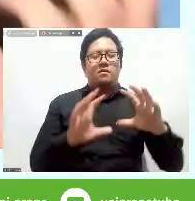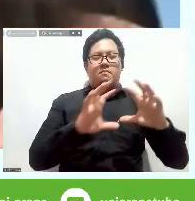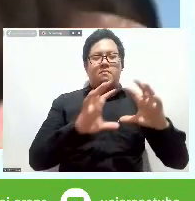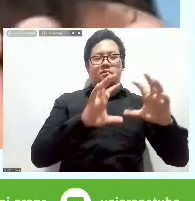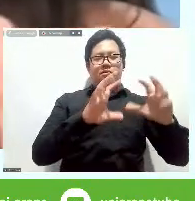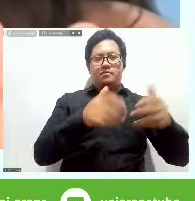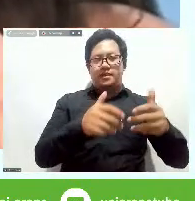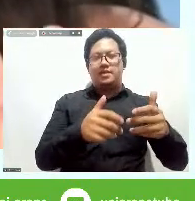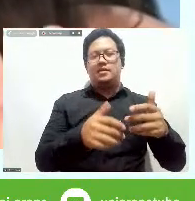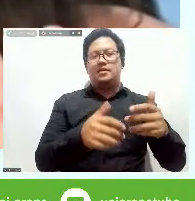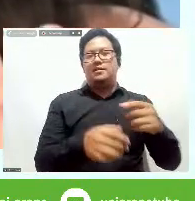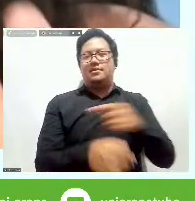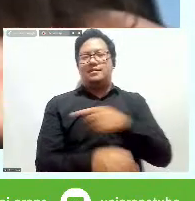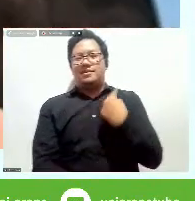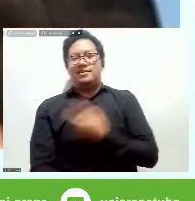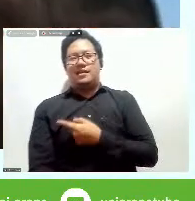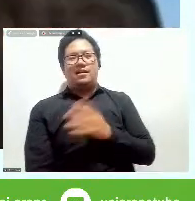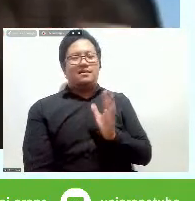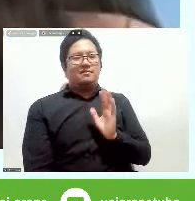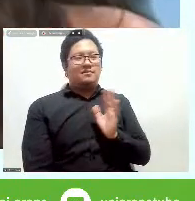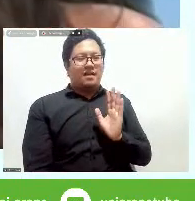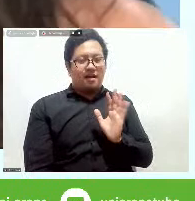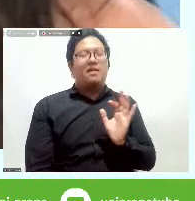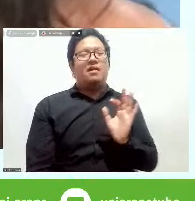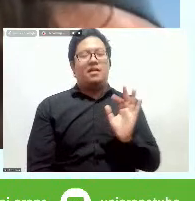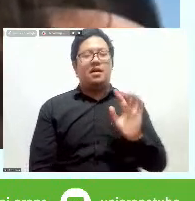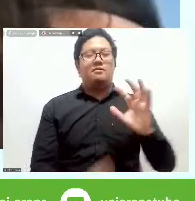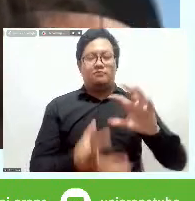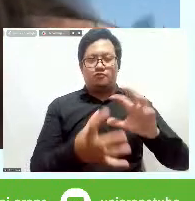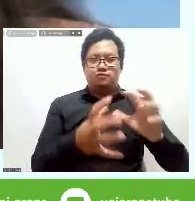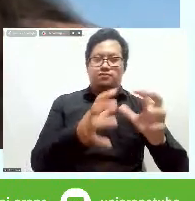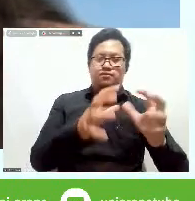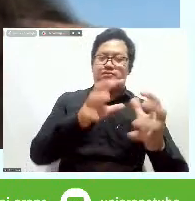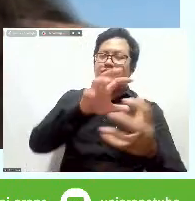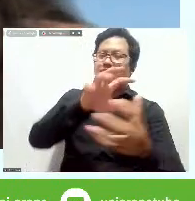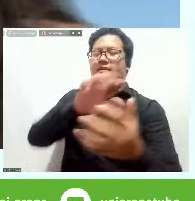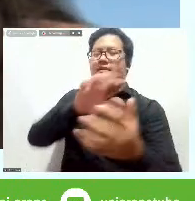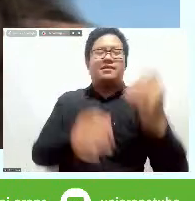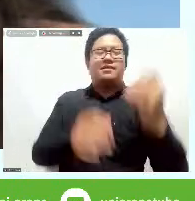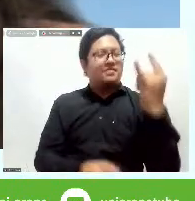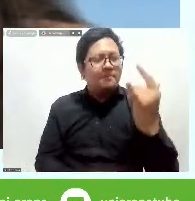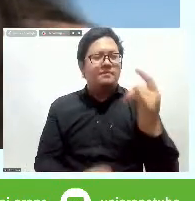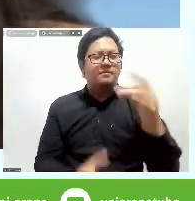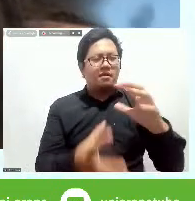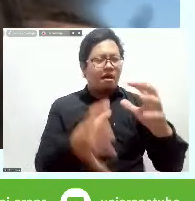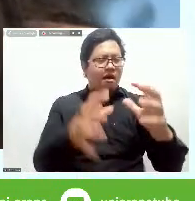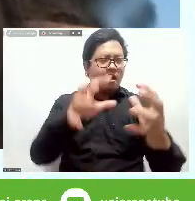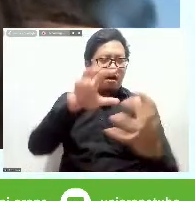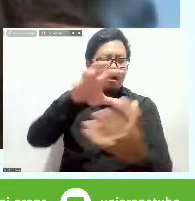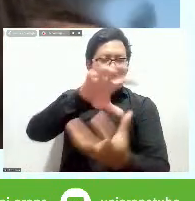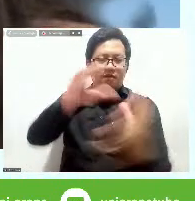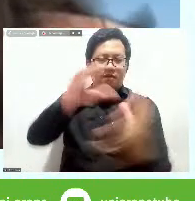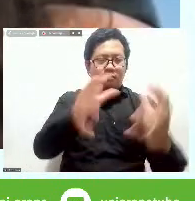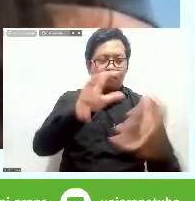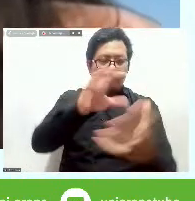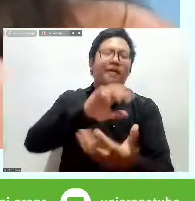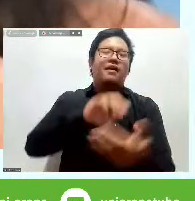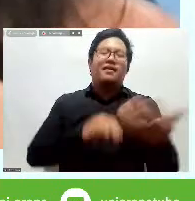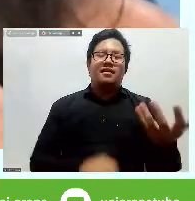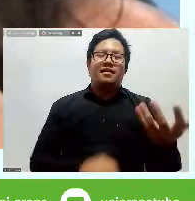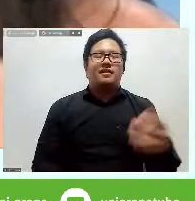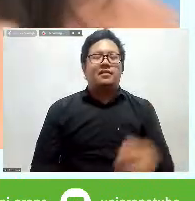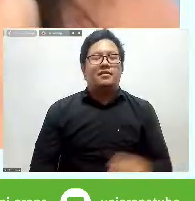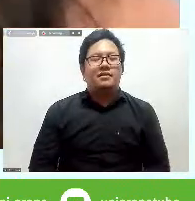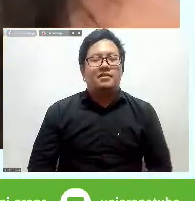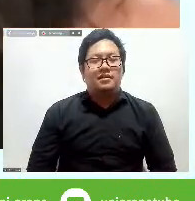global dia tetap berubah dia selalu bergerak dan dan yang berbeda yang yang membuat lebih parah adalah